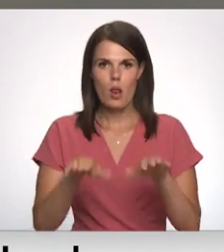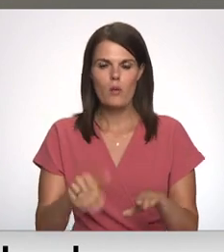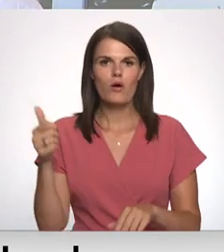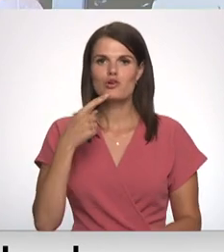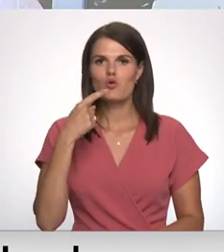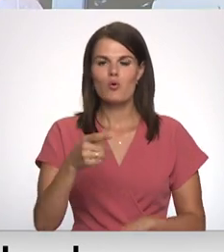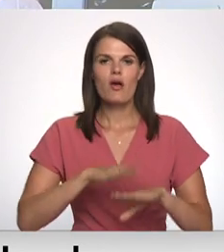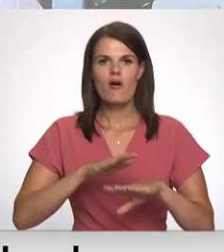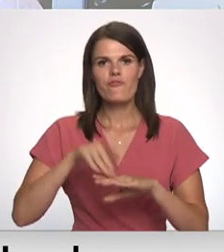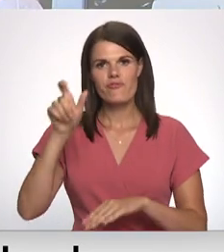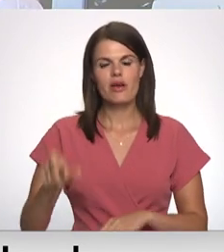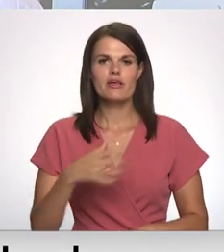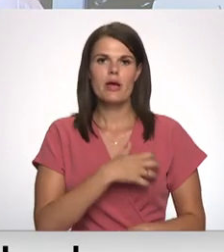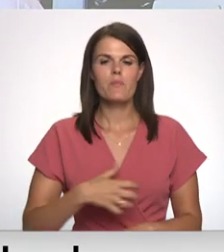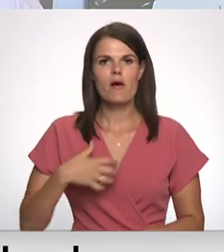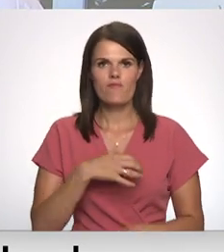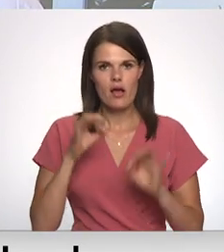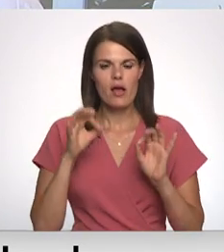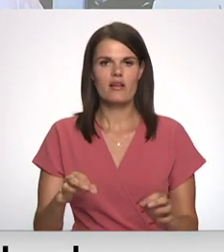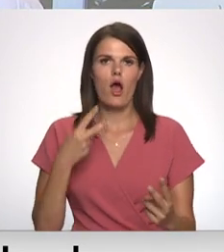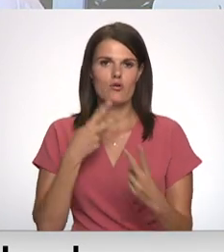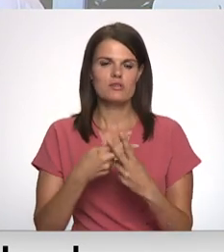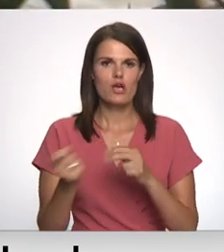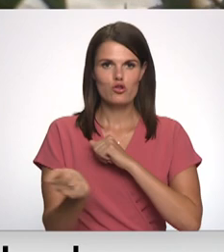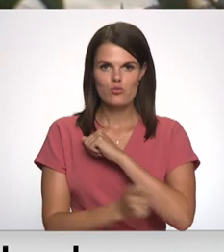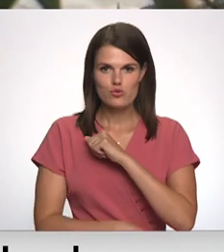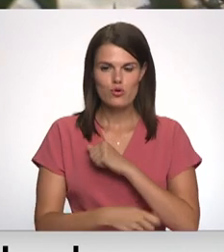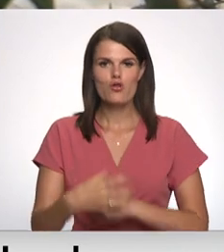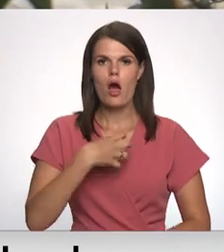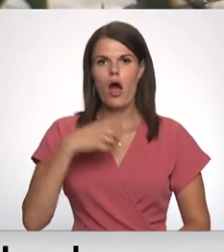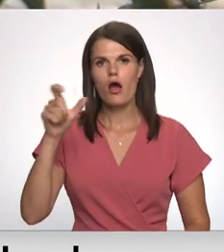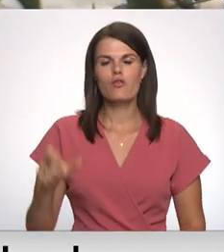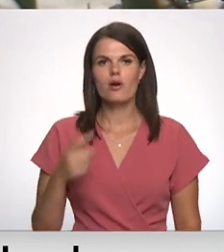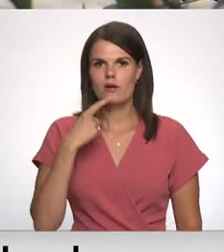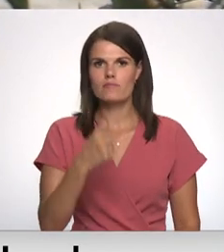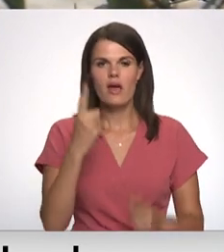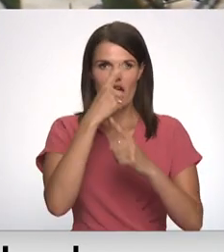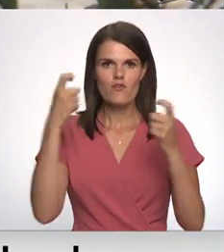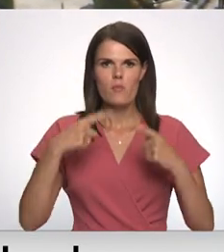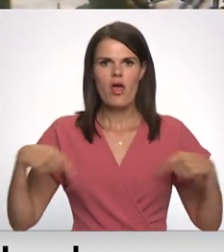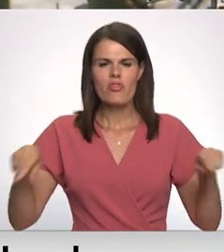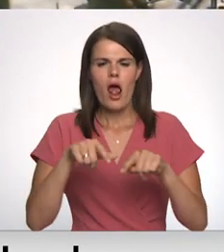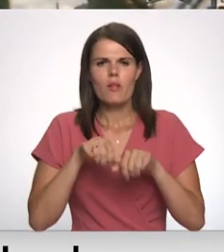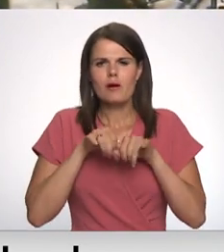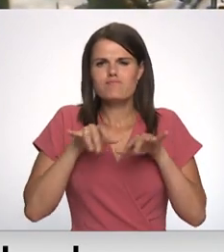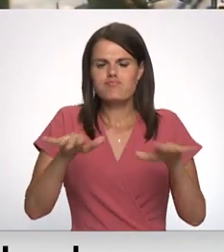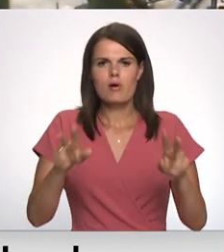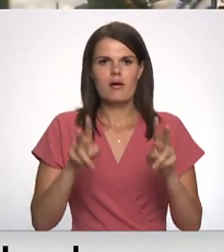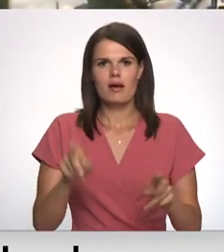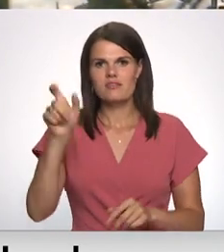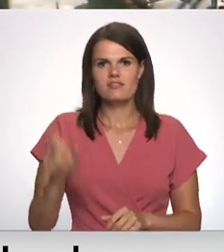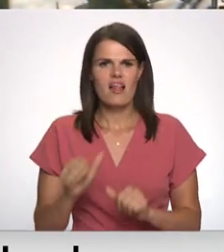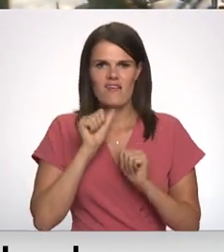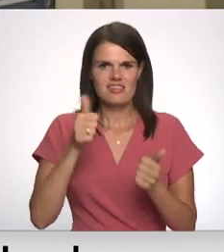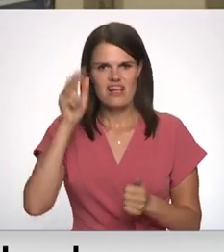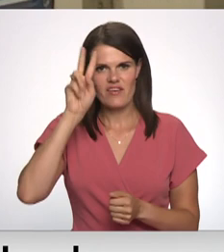norāda, ka vainīgajiem būtu jāpiespriež reāls cietumsots. Advokāts uzsver, informatīvā telpa ir tik piesātināta, ka cilvēks nevar nezināt,